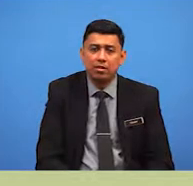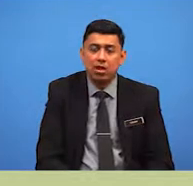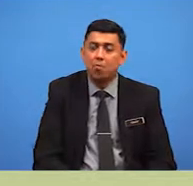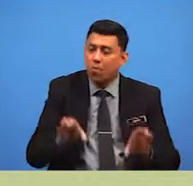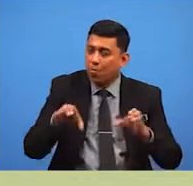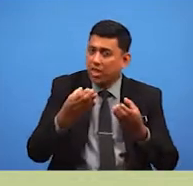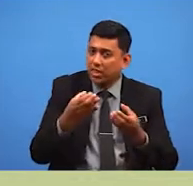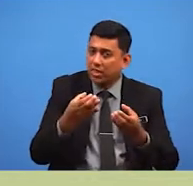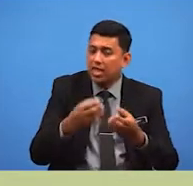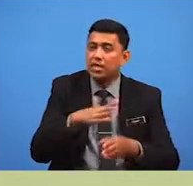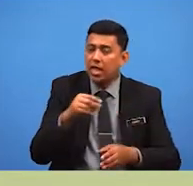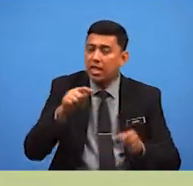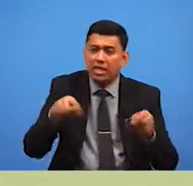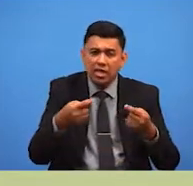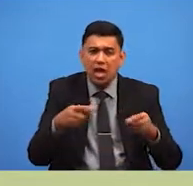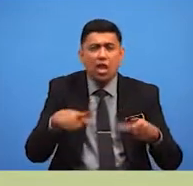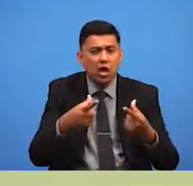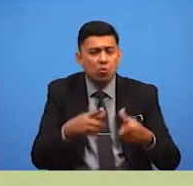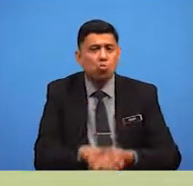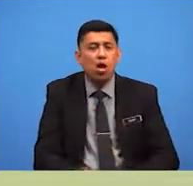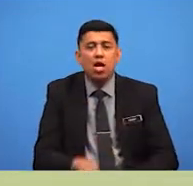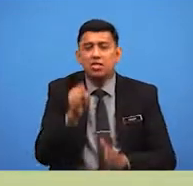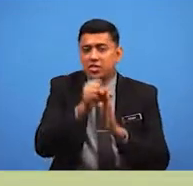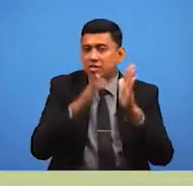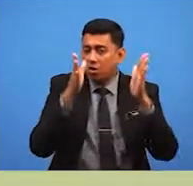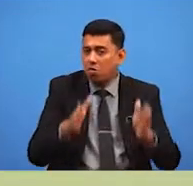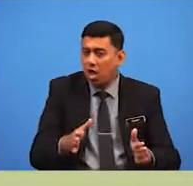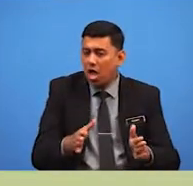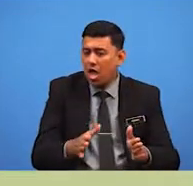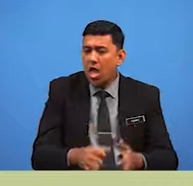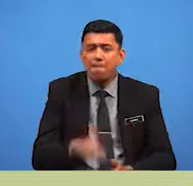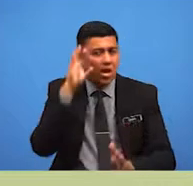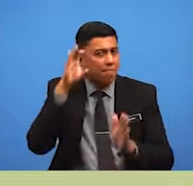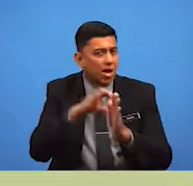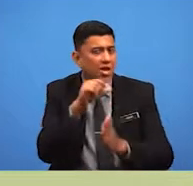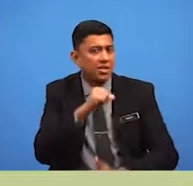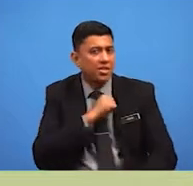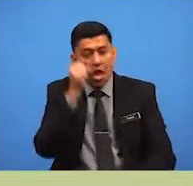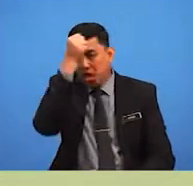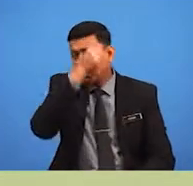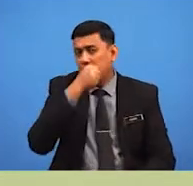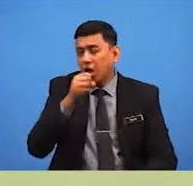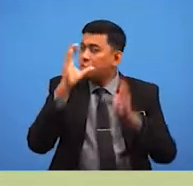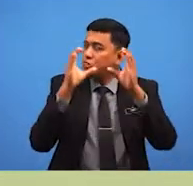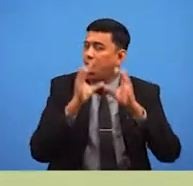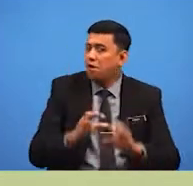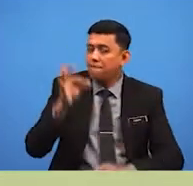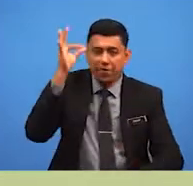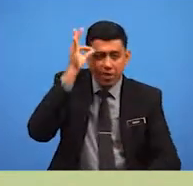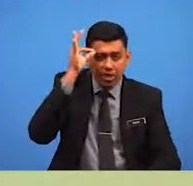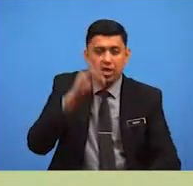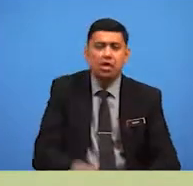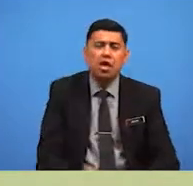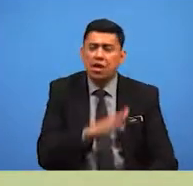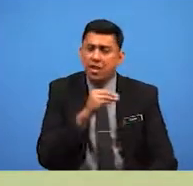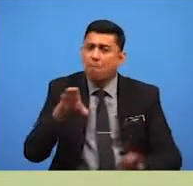tingkah laku seseorang dapat menggambarkan diri, sikap, cara berfikir dan